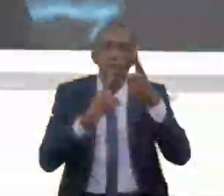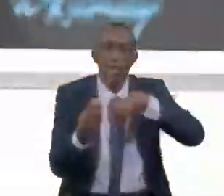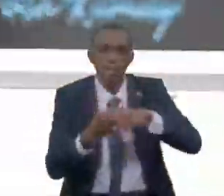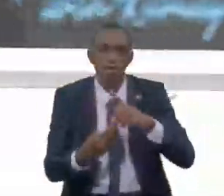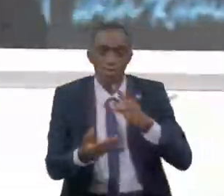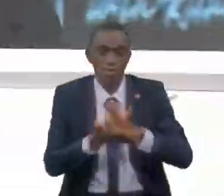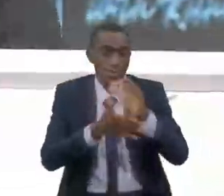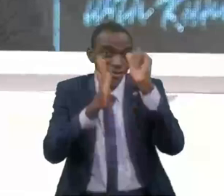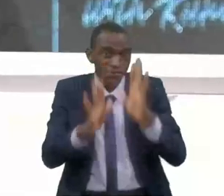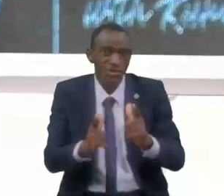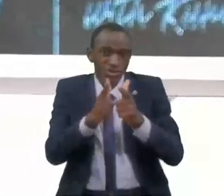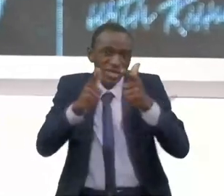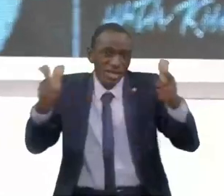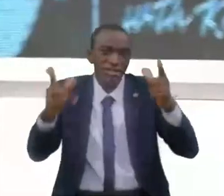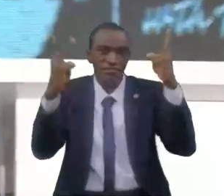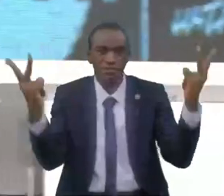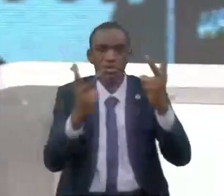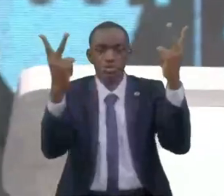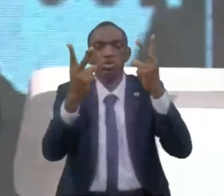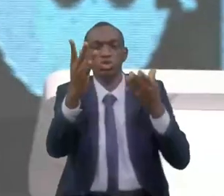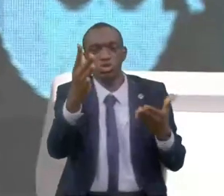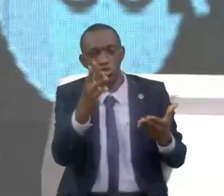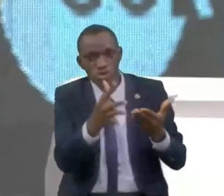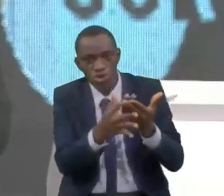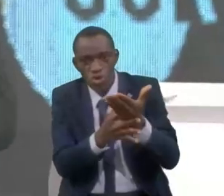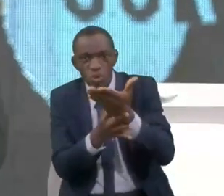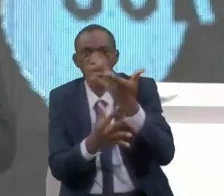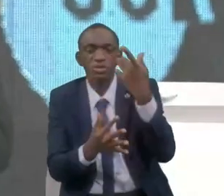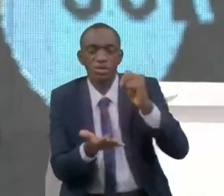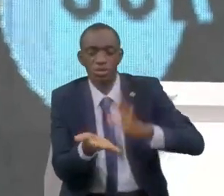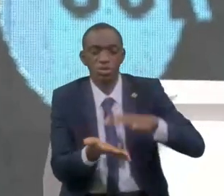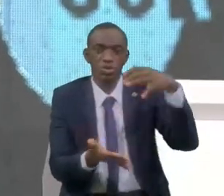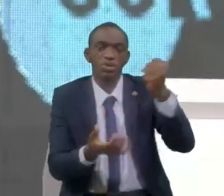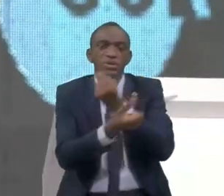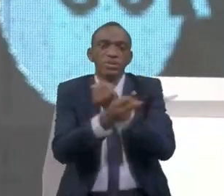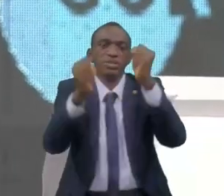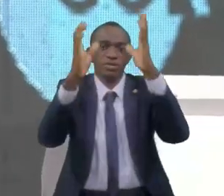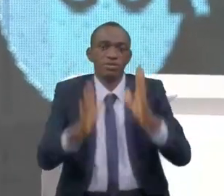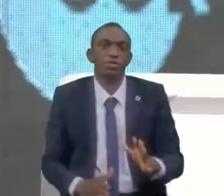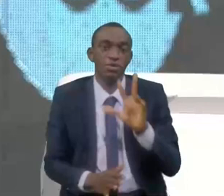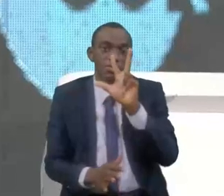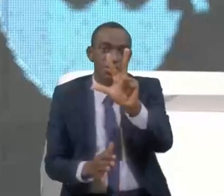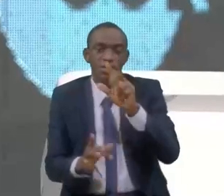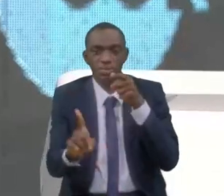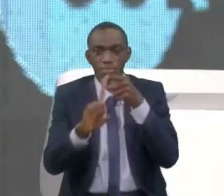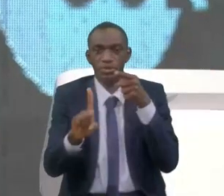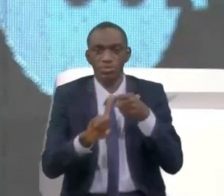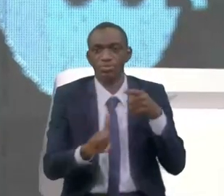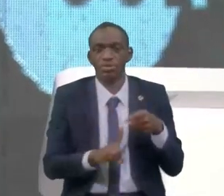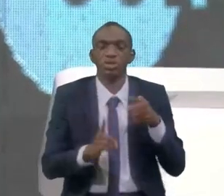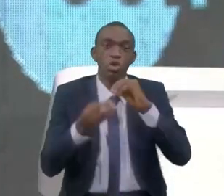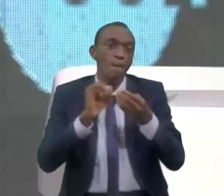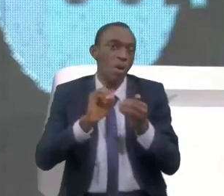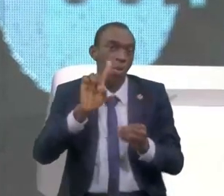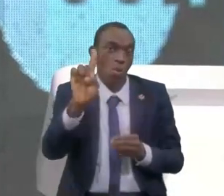grande victoire des croyants à travers le Sauveur glorieux ». La grande victoire des croyants à travers le